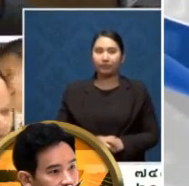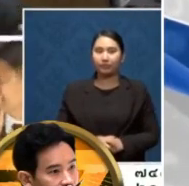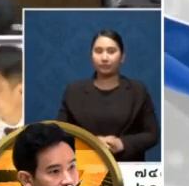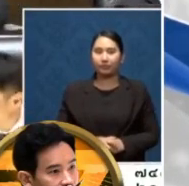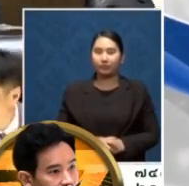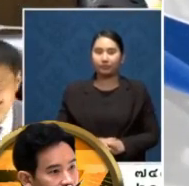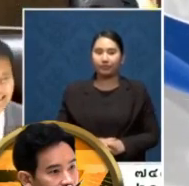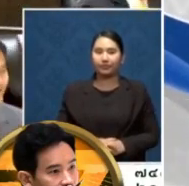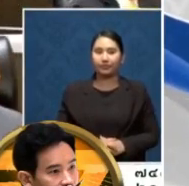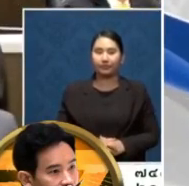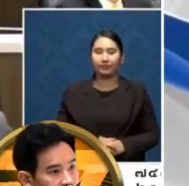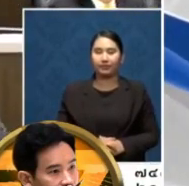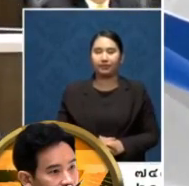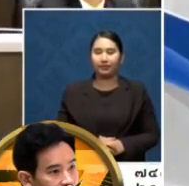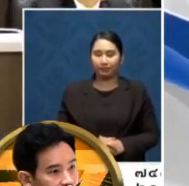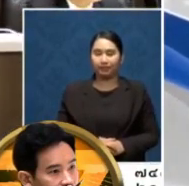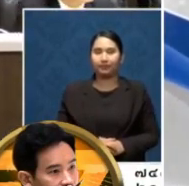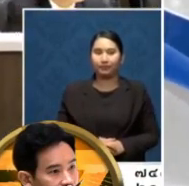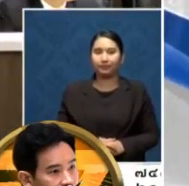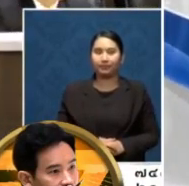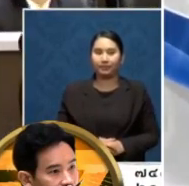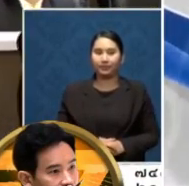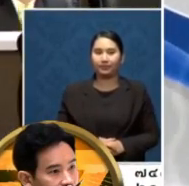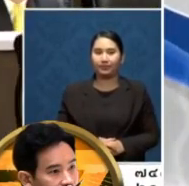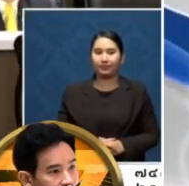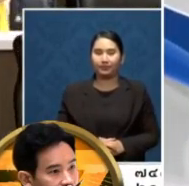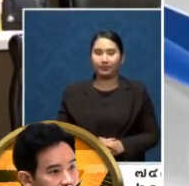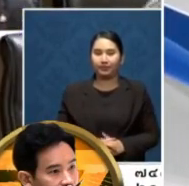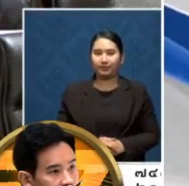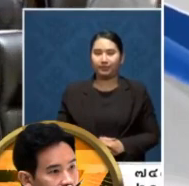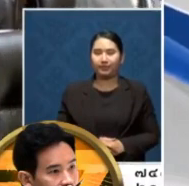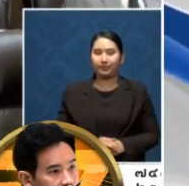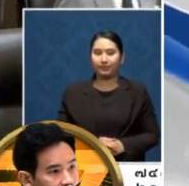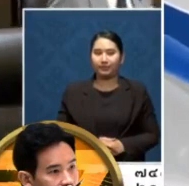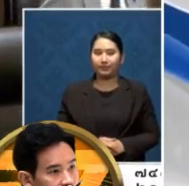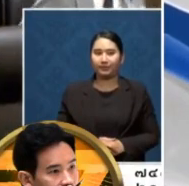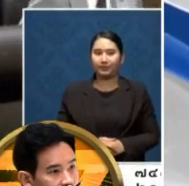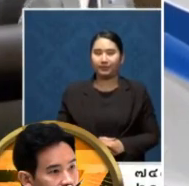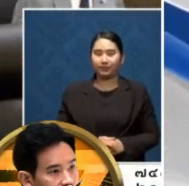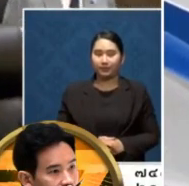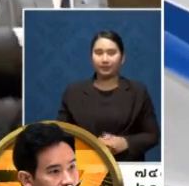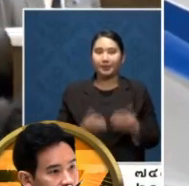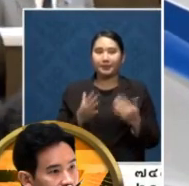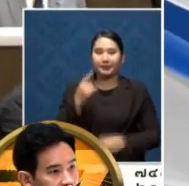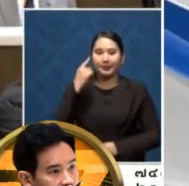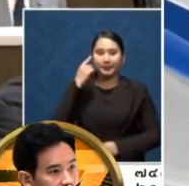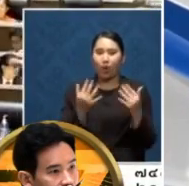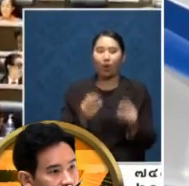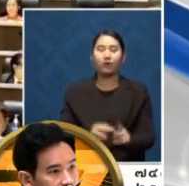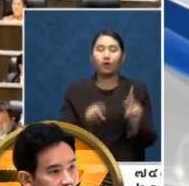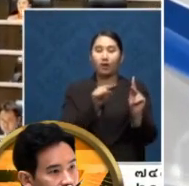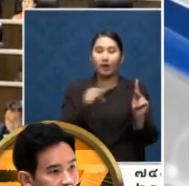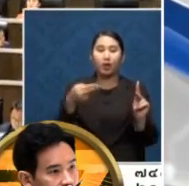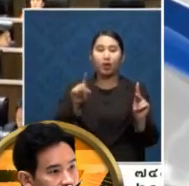เชื่อว่าทุกคนรู้อยู่แล้วว่าการเมืองมันจะเดินไปในแนวทางไหนค่ะนอกจากนี้ยังพูดถึงกรณีที่คุณอ้วนภูมิธรรมออกมาระบุ